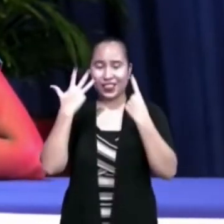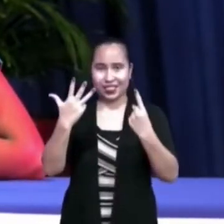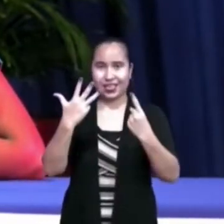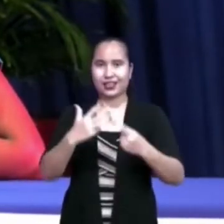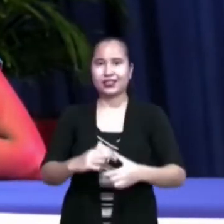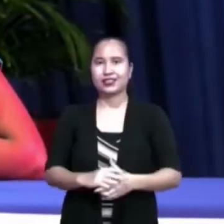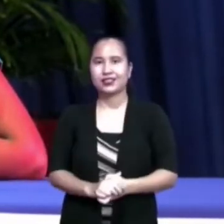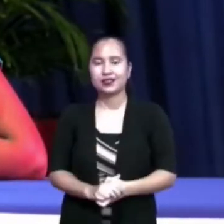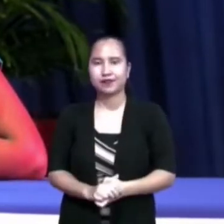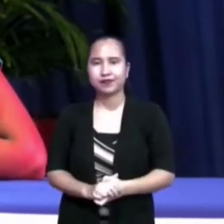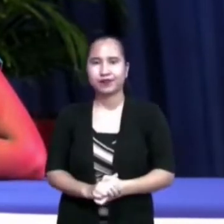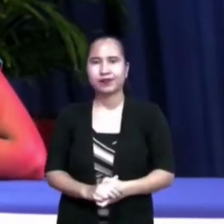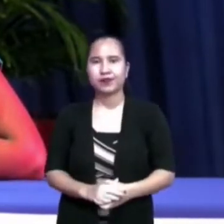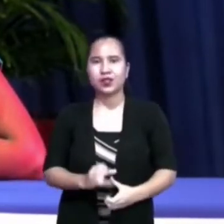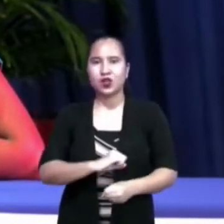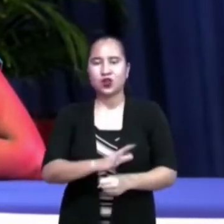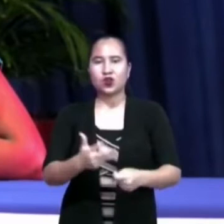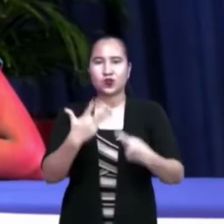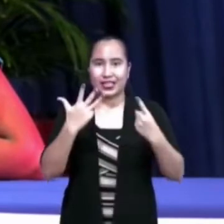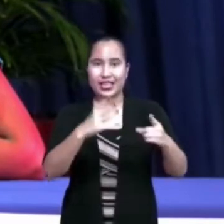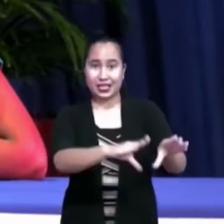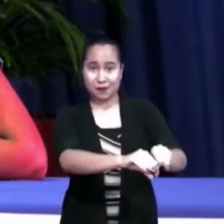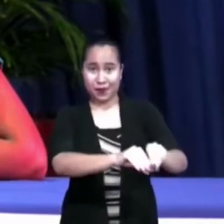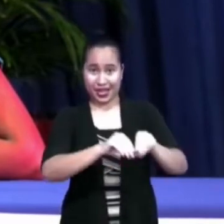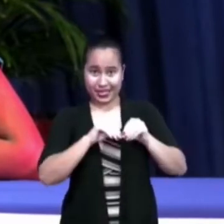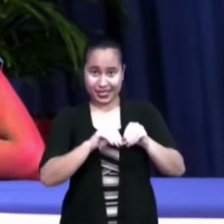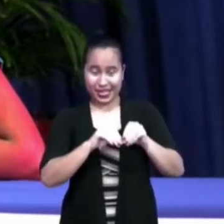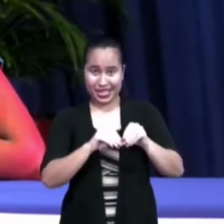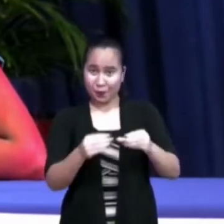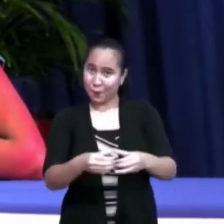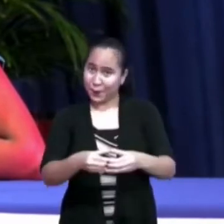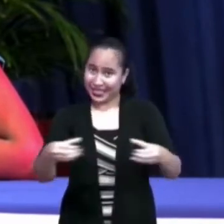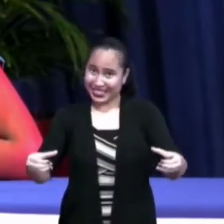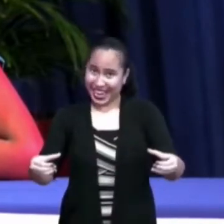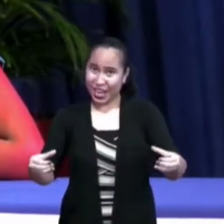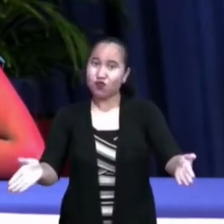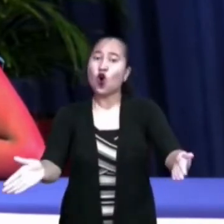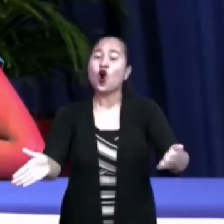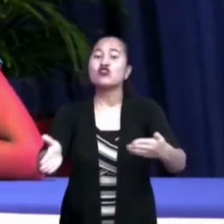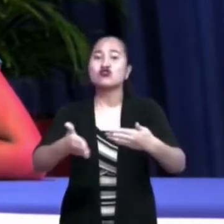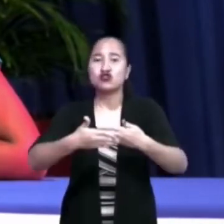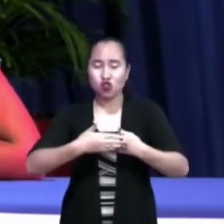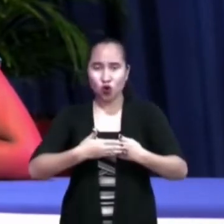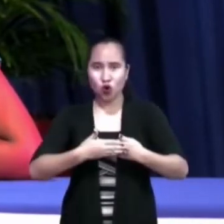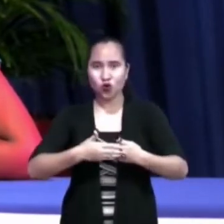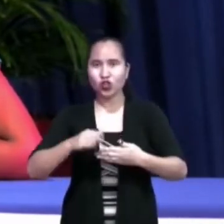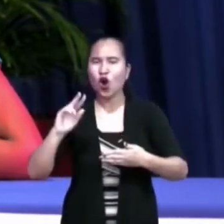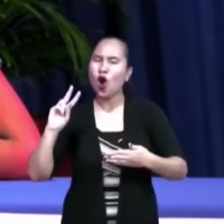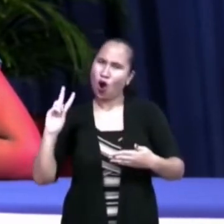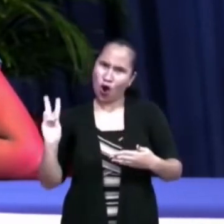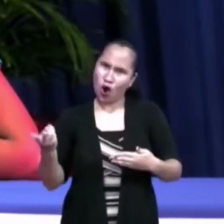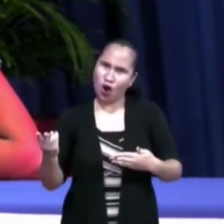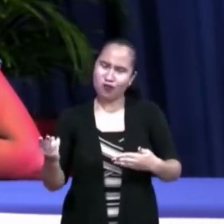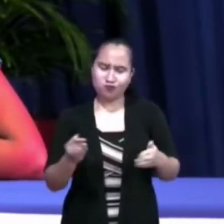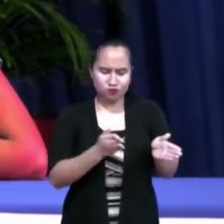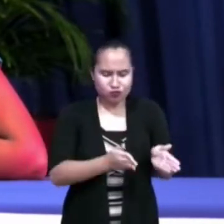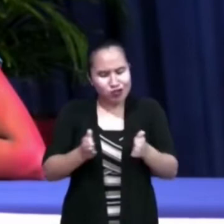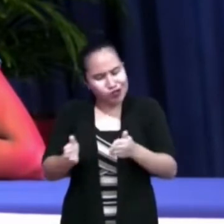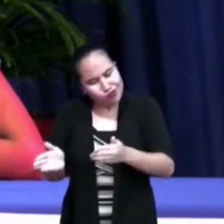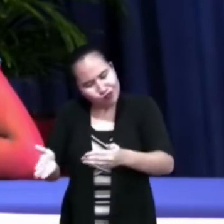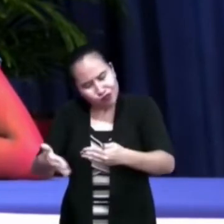Vanwege COVID-19 maatregelen is het bedrijf gesloten of gedeeltelijk